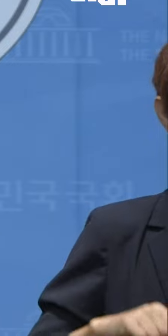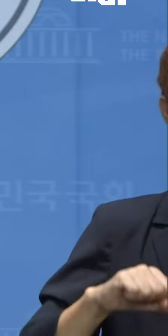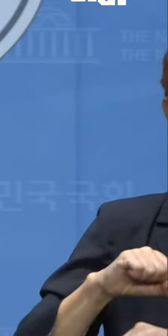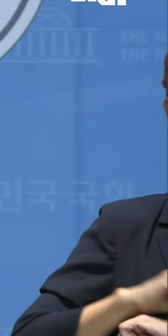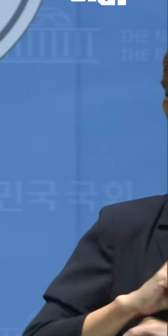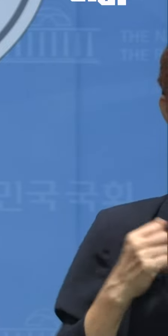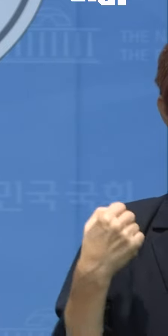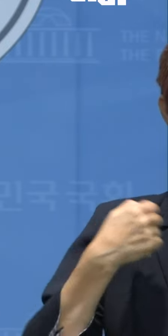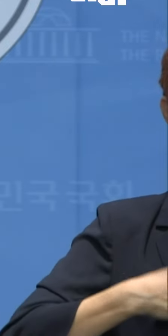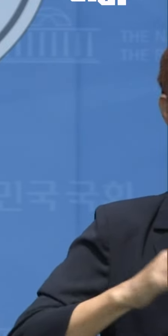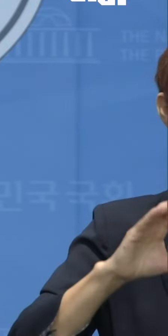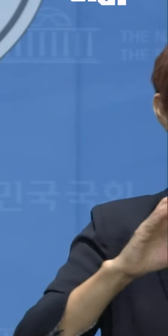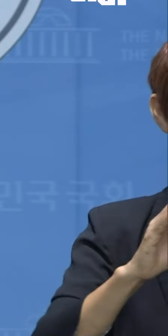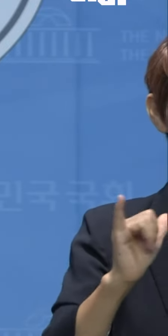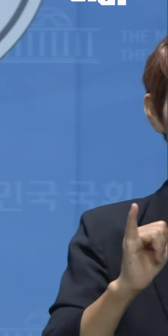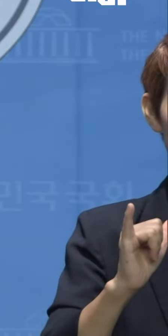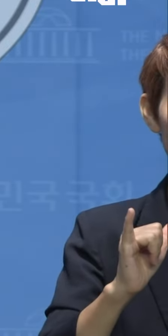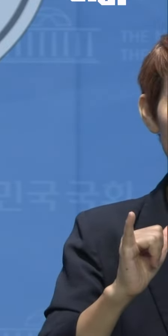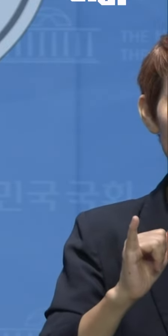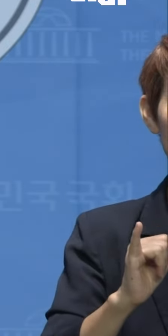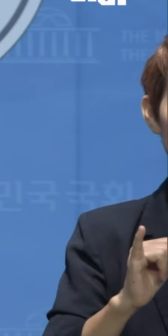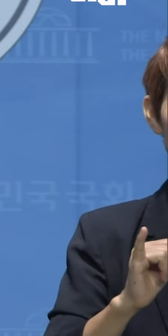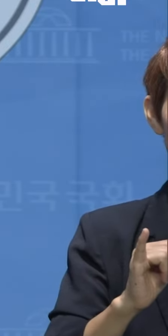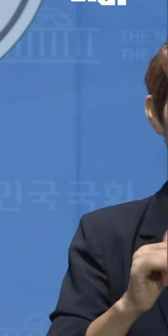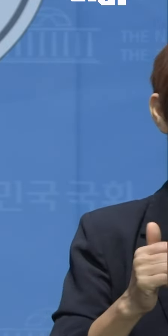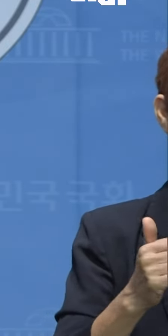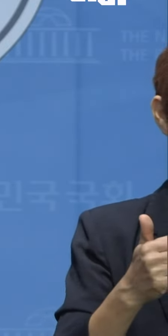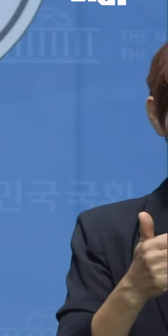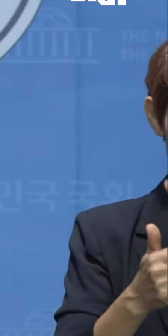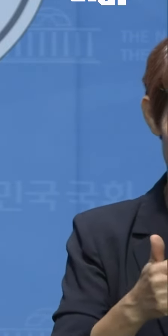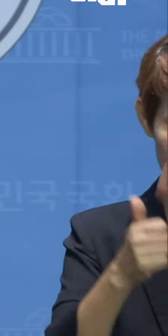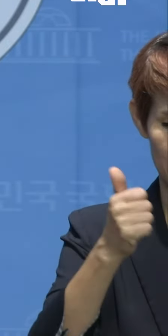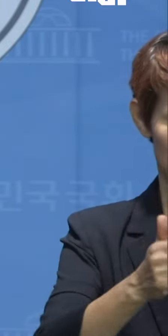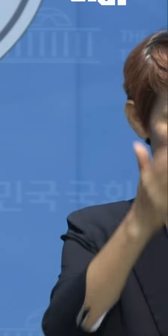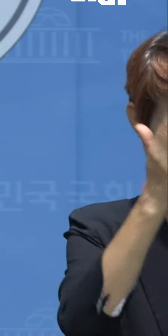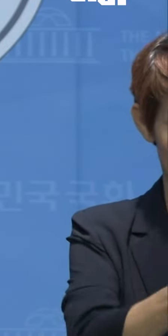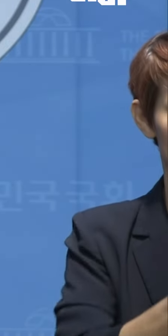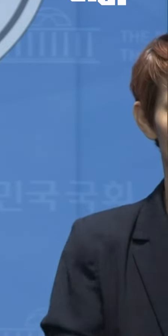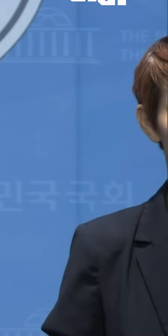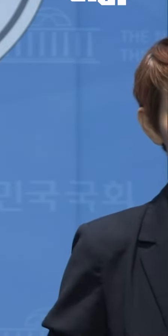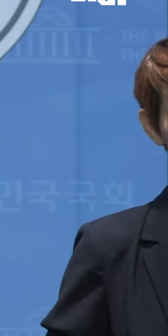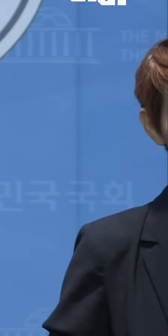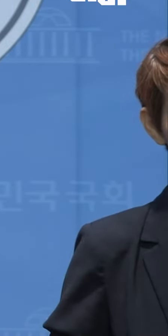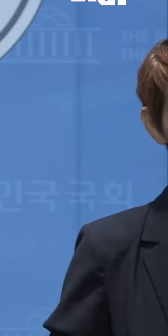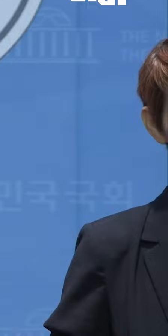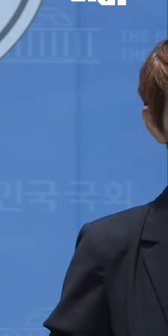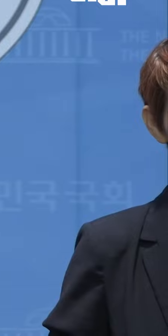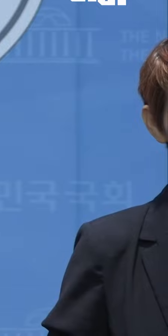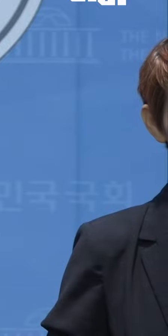상하는 자랑스러운 우리 군인들을 모독하지 마시기니다